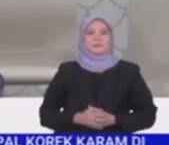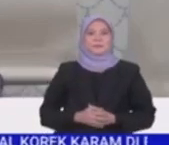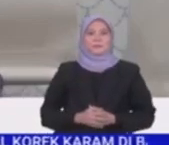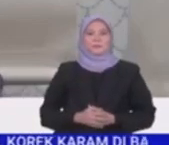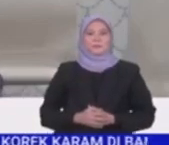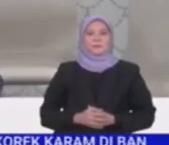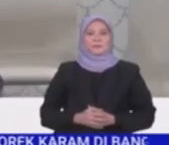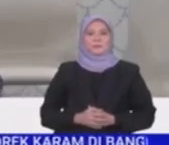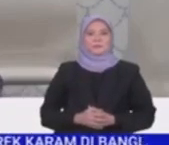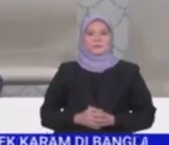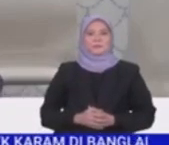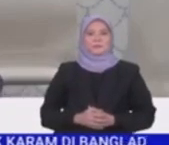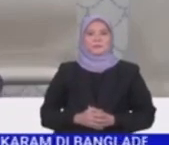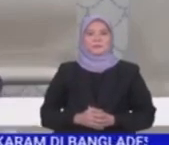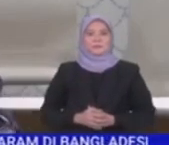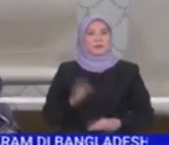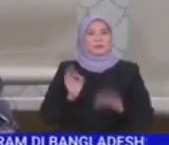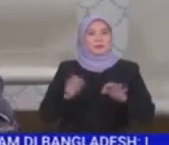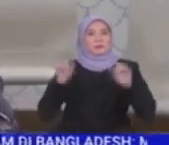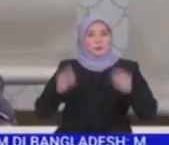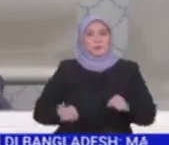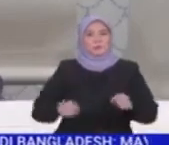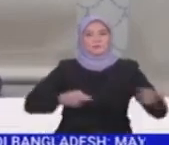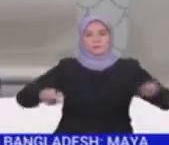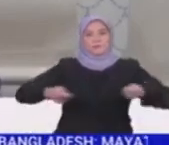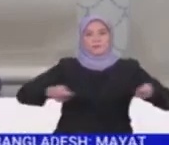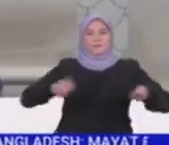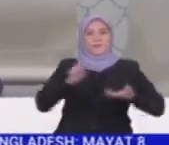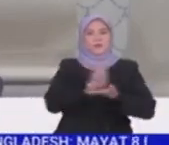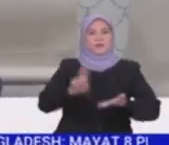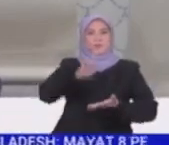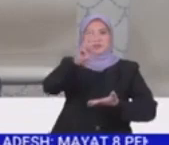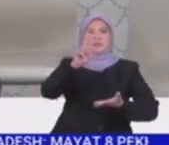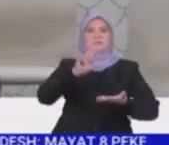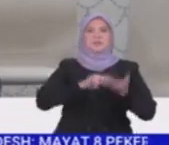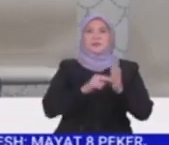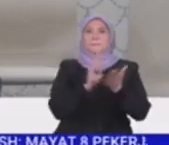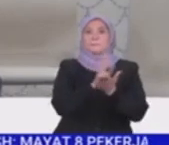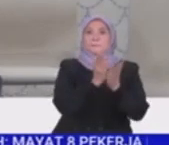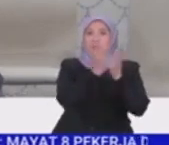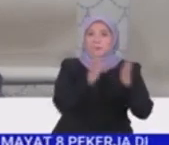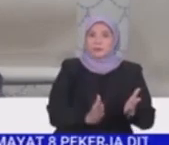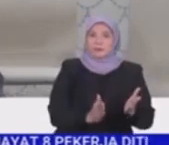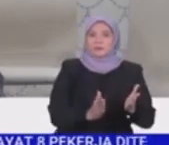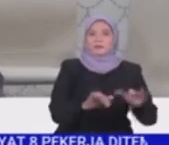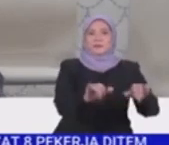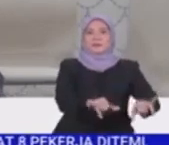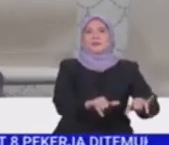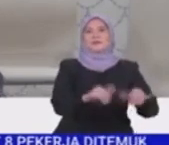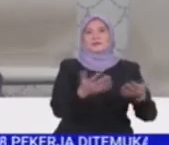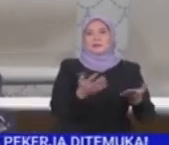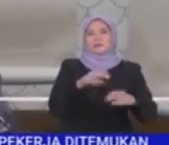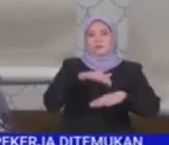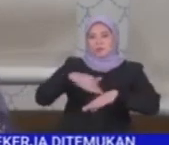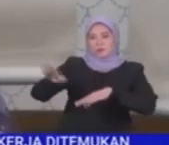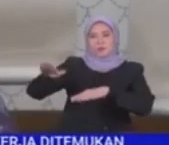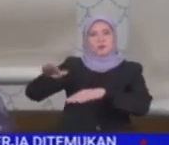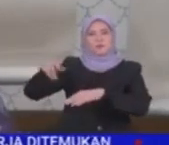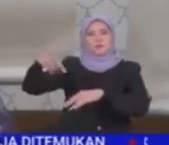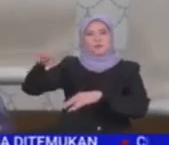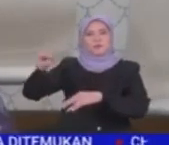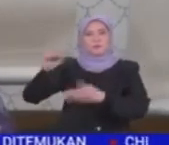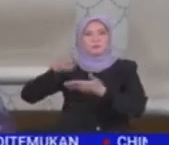Kalau kita dapat fasilitatkan universiti itu supaya initial stage, supaya dibuat cara undi pos. Kalau boleh